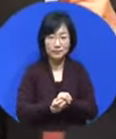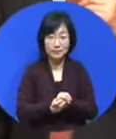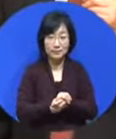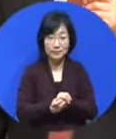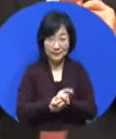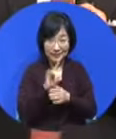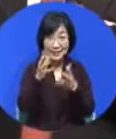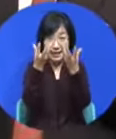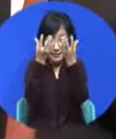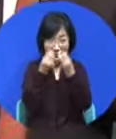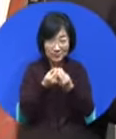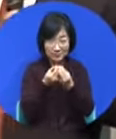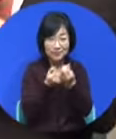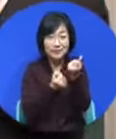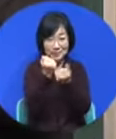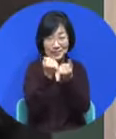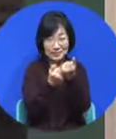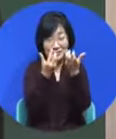예를